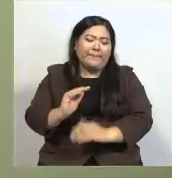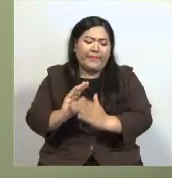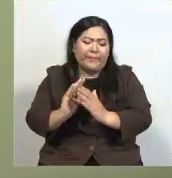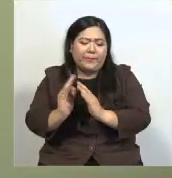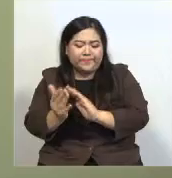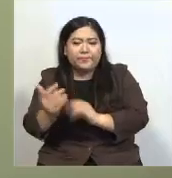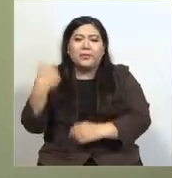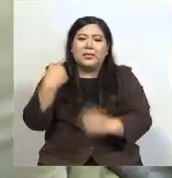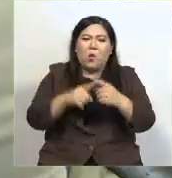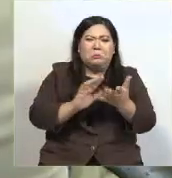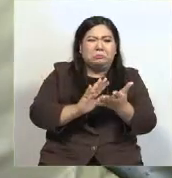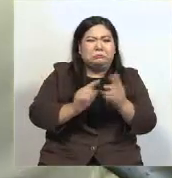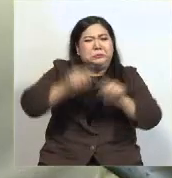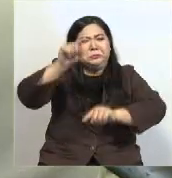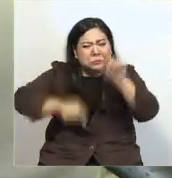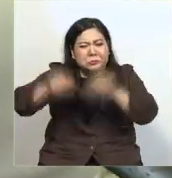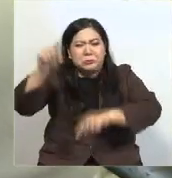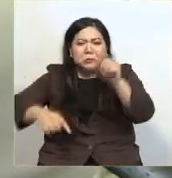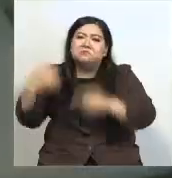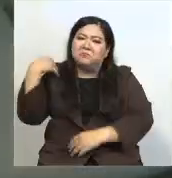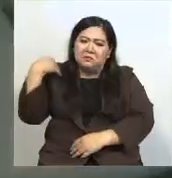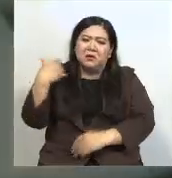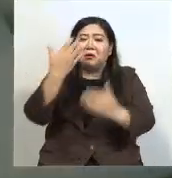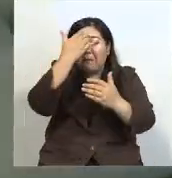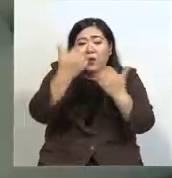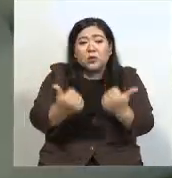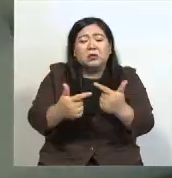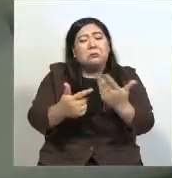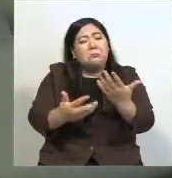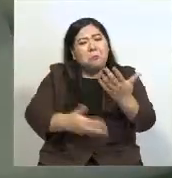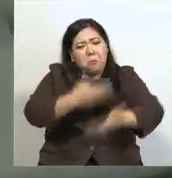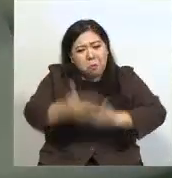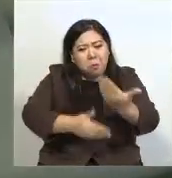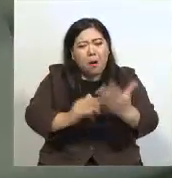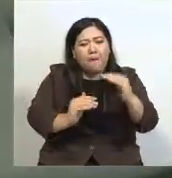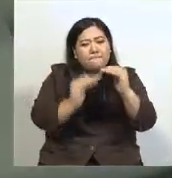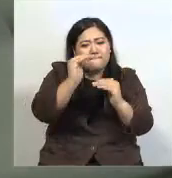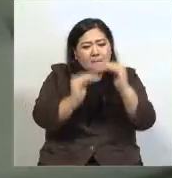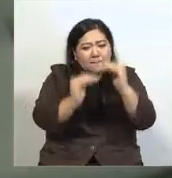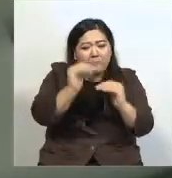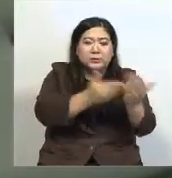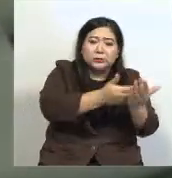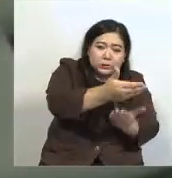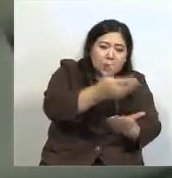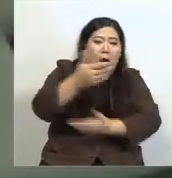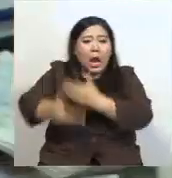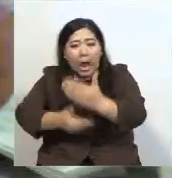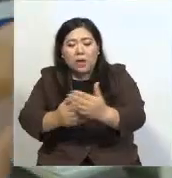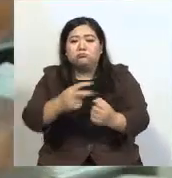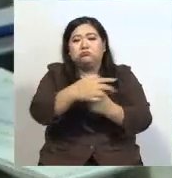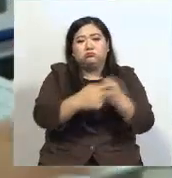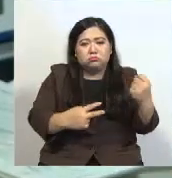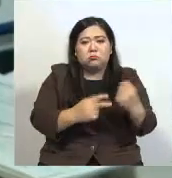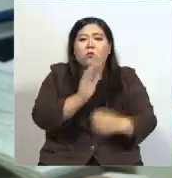แต่ก็ยังมีความผันผวนสูงค่ะในสภาวะที่ตลาดกำลังมีการปรับสมดุลระหว่างแรงซื้อและแรงขายดอลล